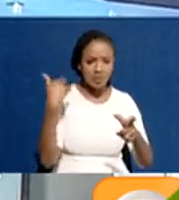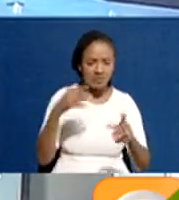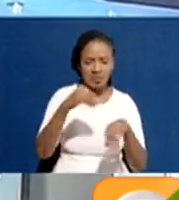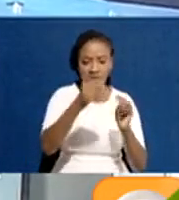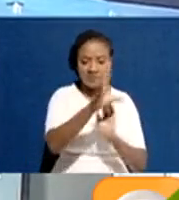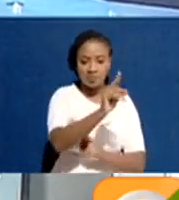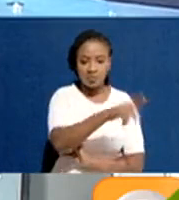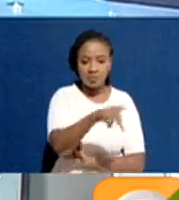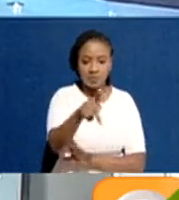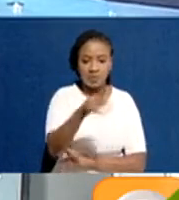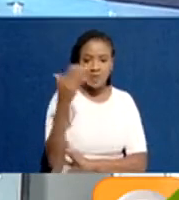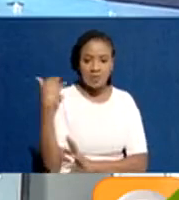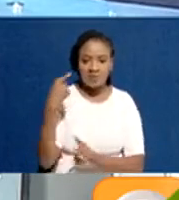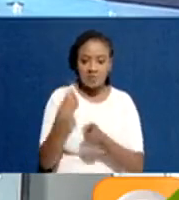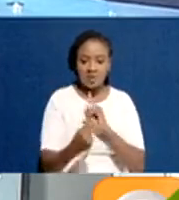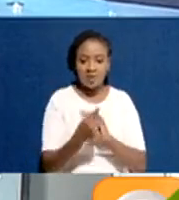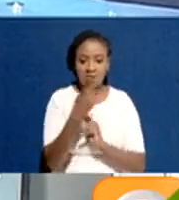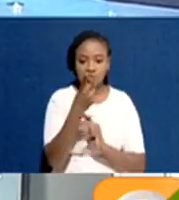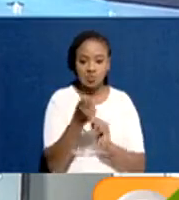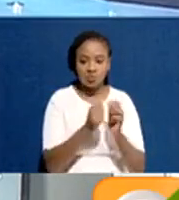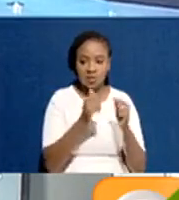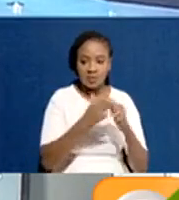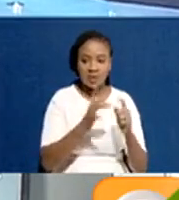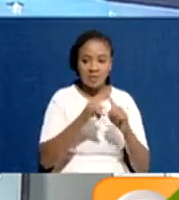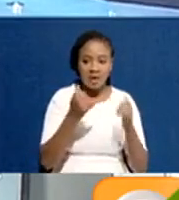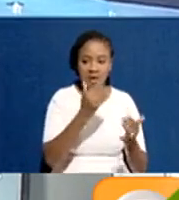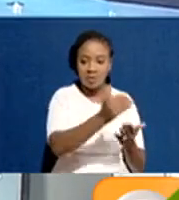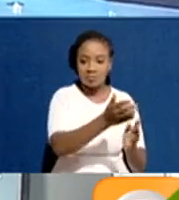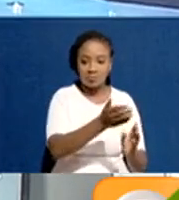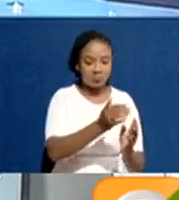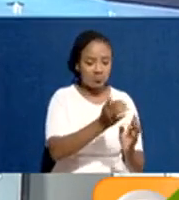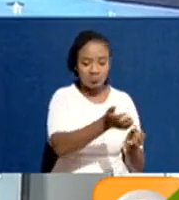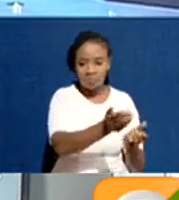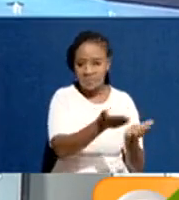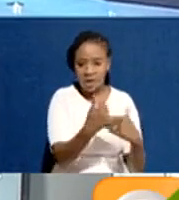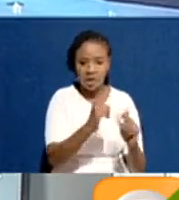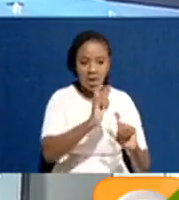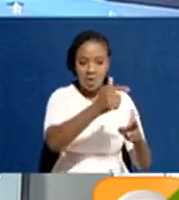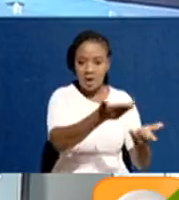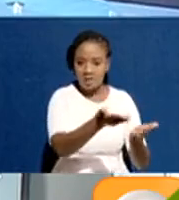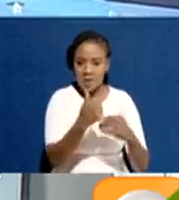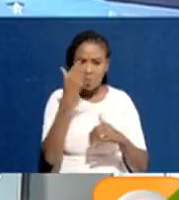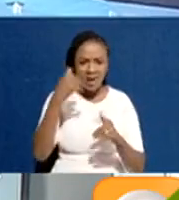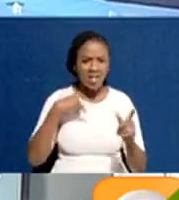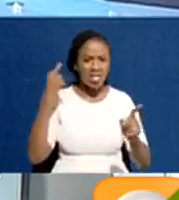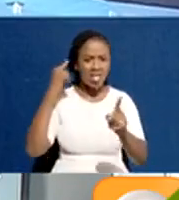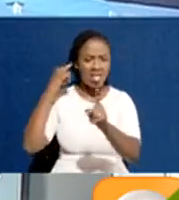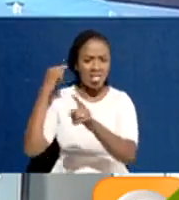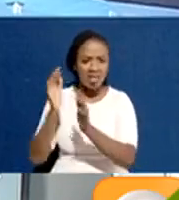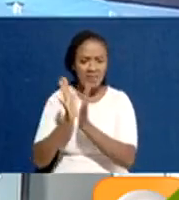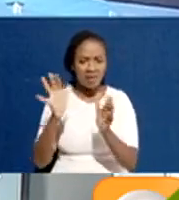umma Noordin Haji mwaka wa 2019. Shirika hilo linasema limechukua hatua hiyo kutokana na malalamishi kutoka kwa